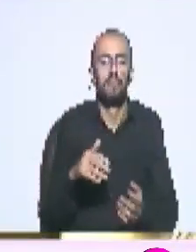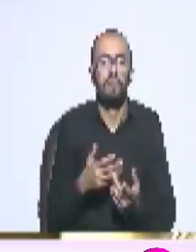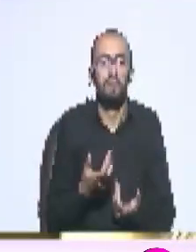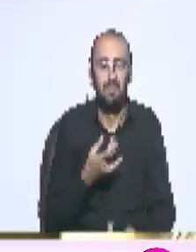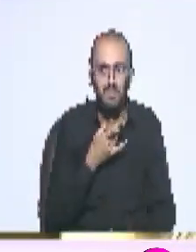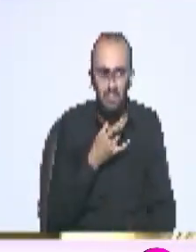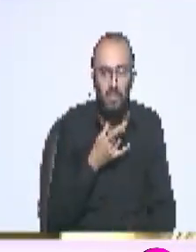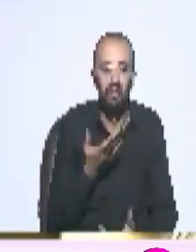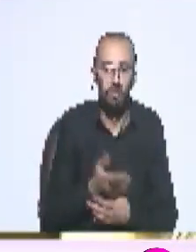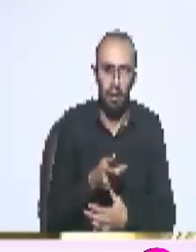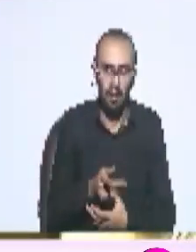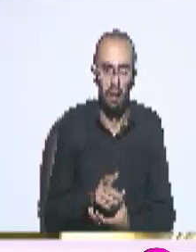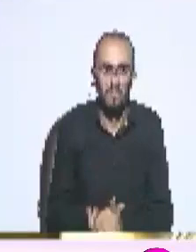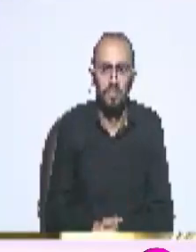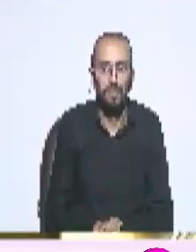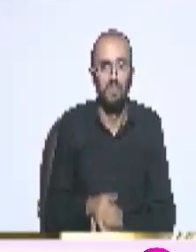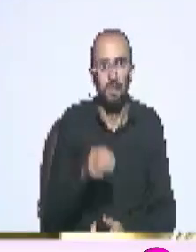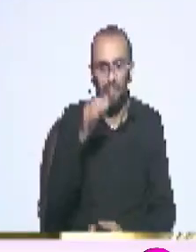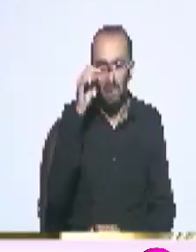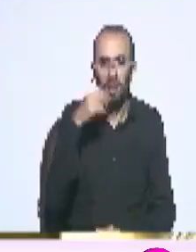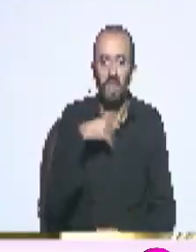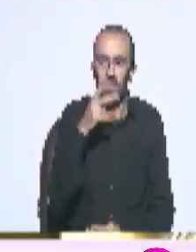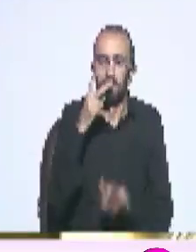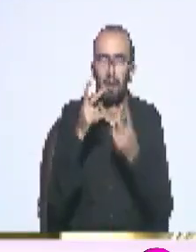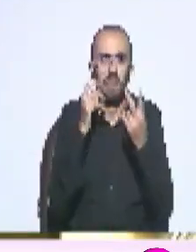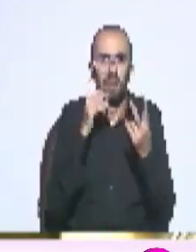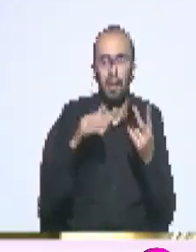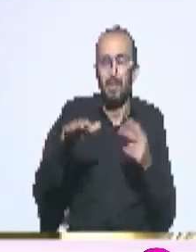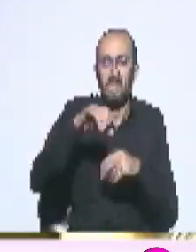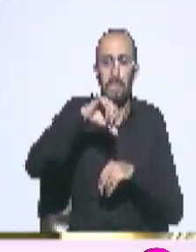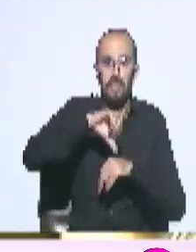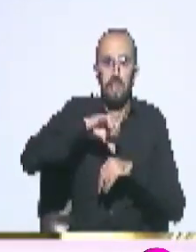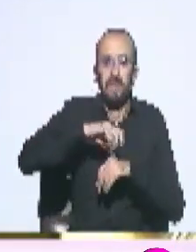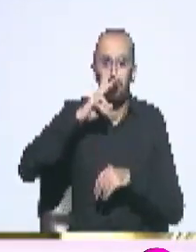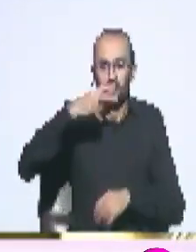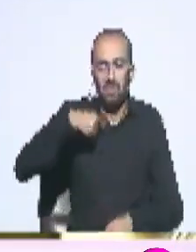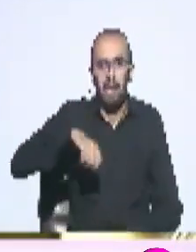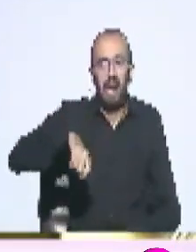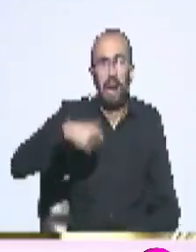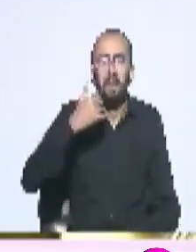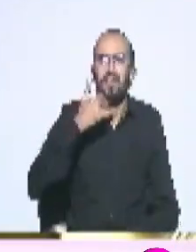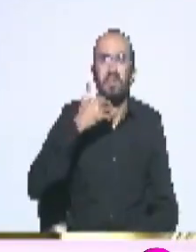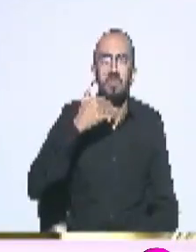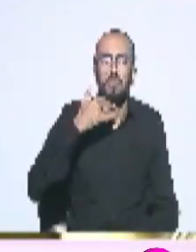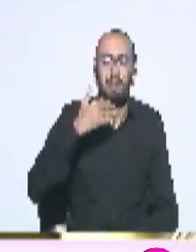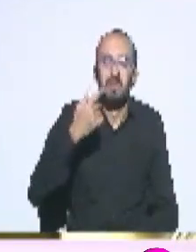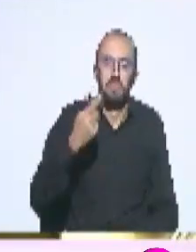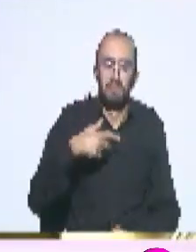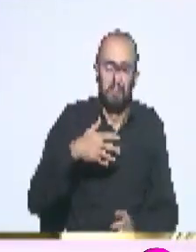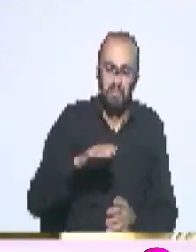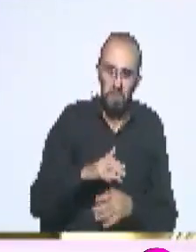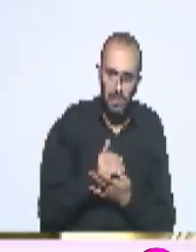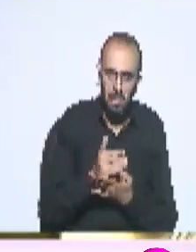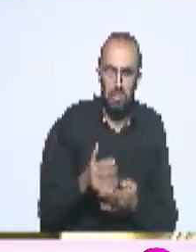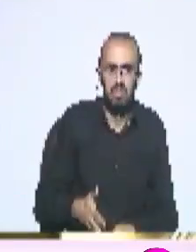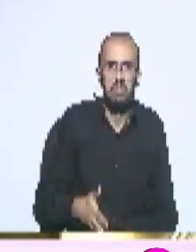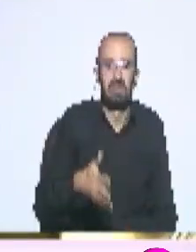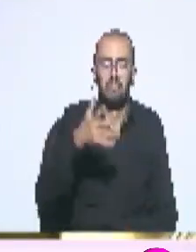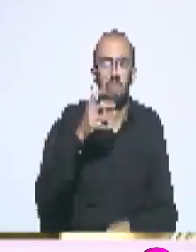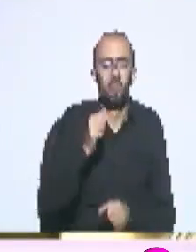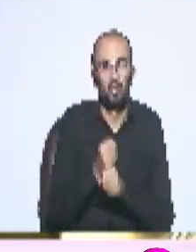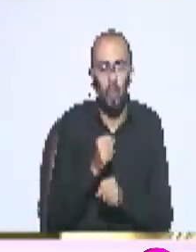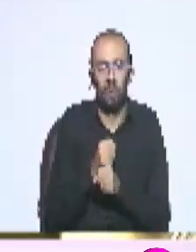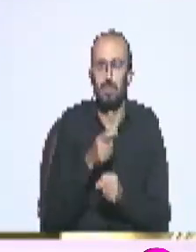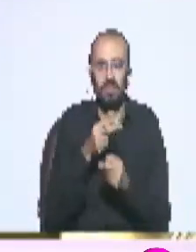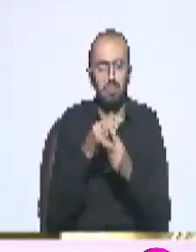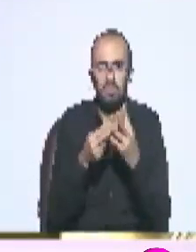انا الاخرين او مافيش تقدير من من المكان او من زي ما حضرتك بتقول من الصغر من المدرسه او من مكان الشغل